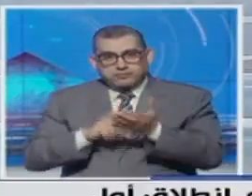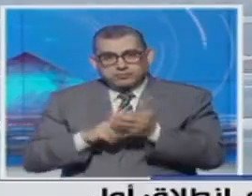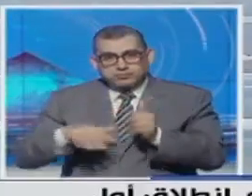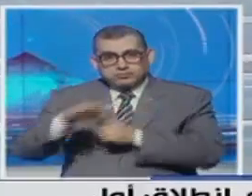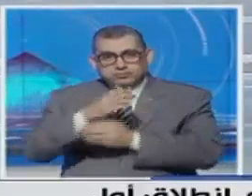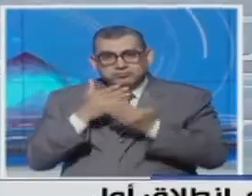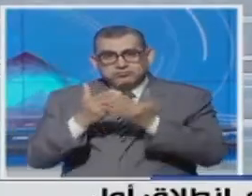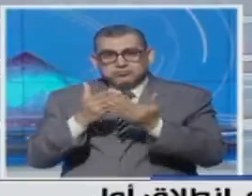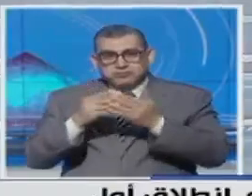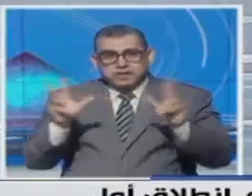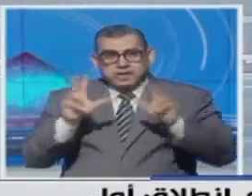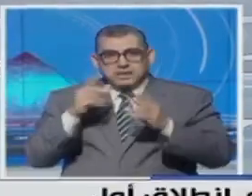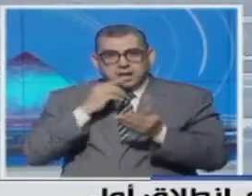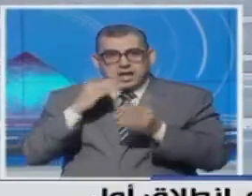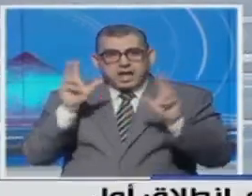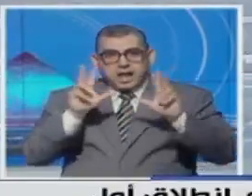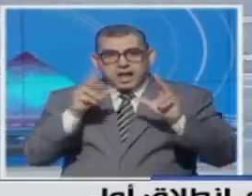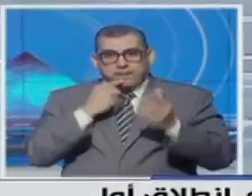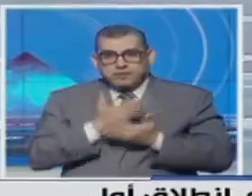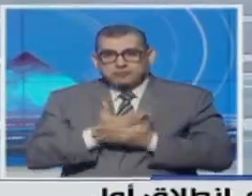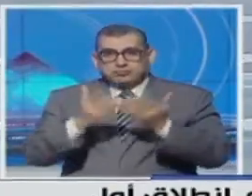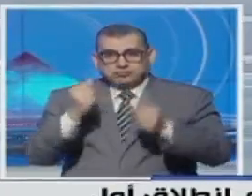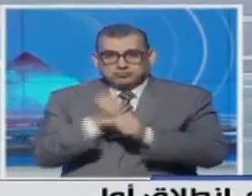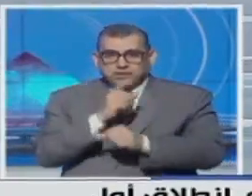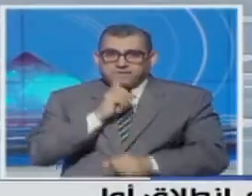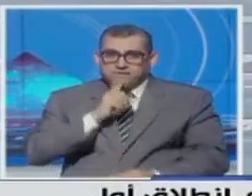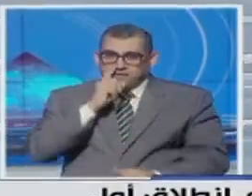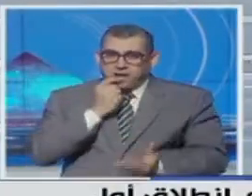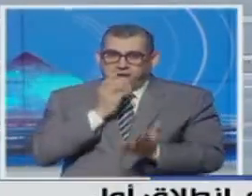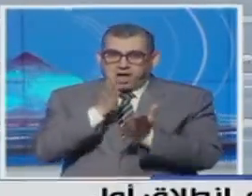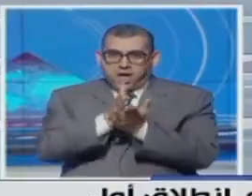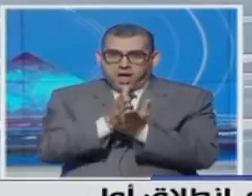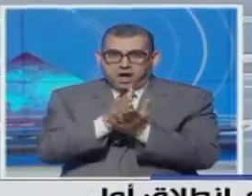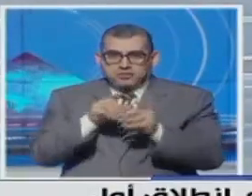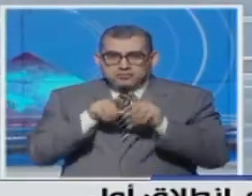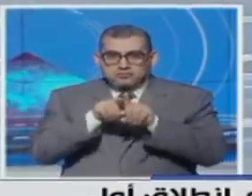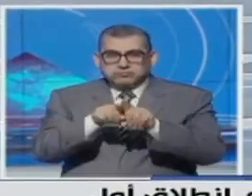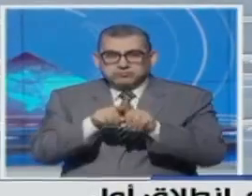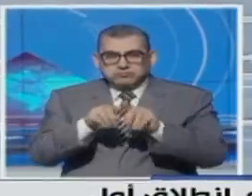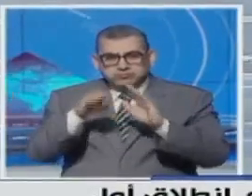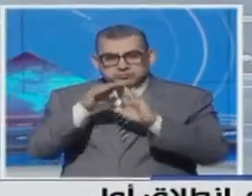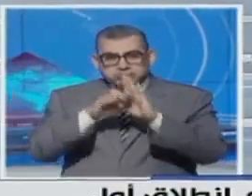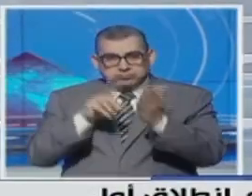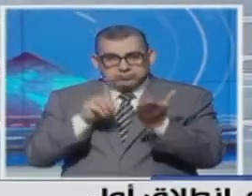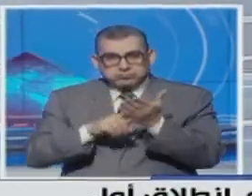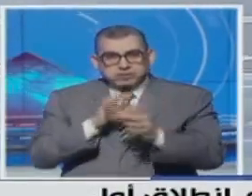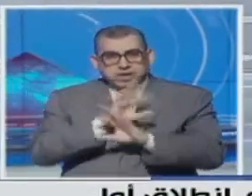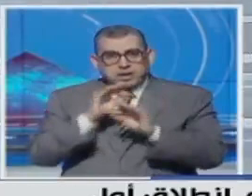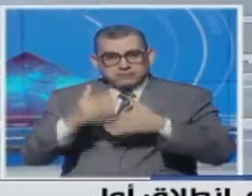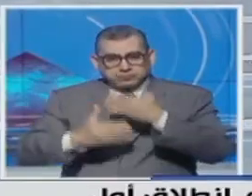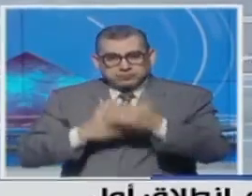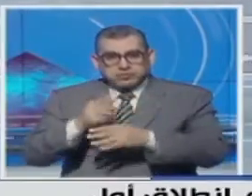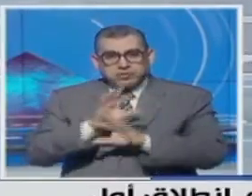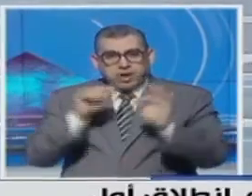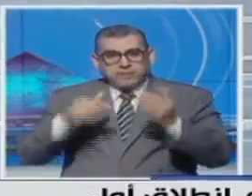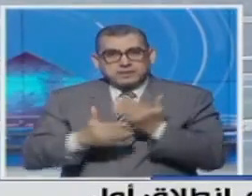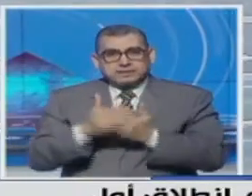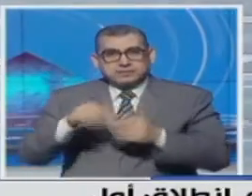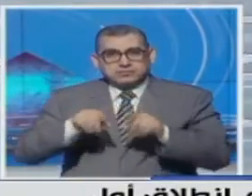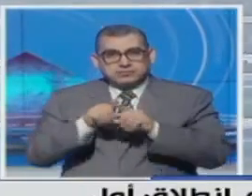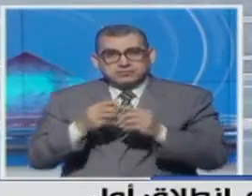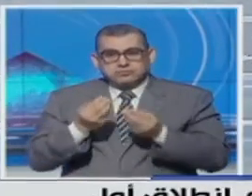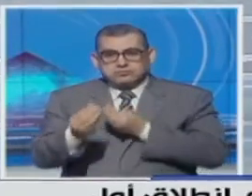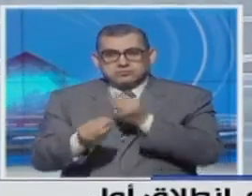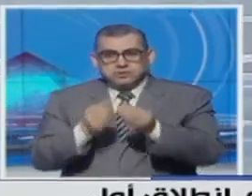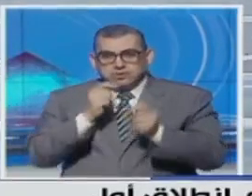الوطني بتقديم رسالة إعلامية مهنية صادقة تواكب متطلبات تطورات العصر،